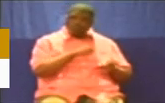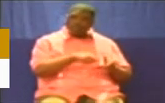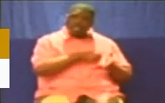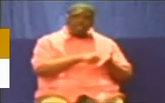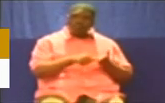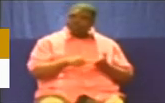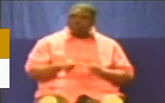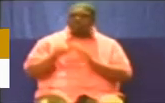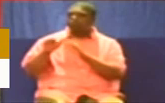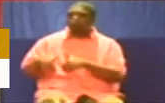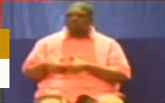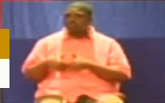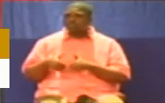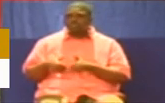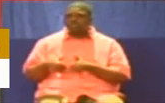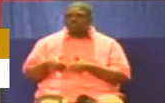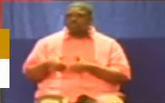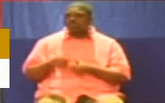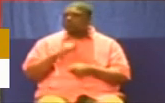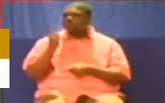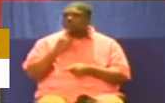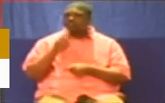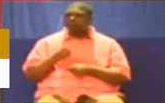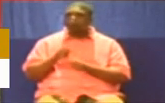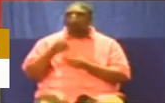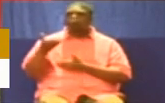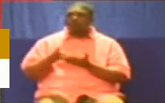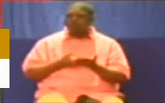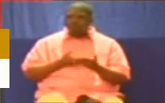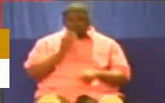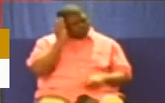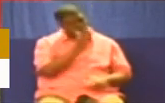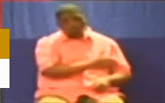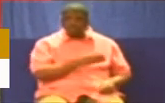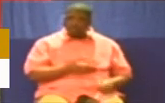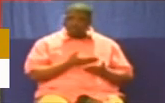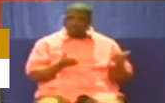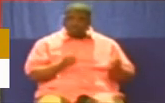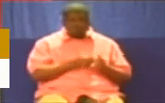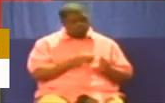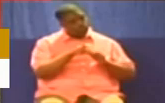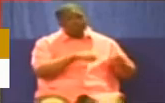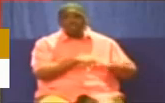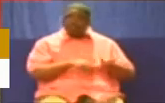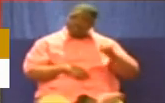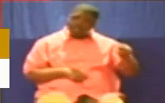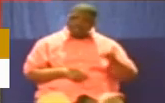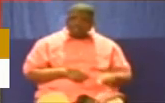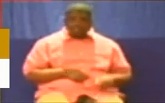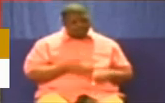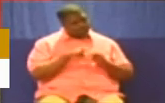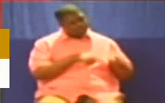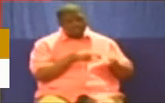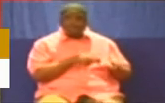bunge si wajibu hiyo barua moja kwa moja kwa mtu aliyeingia naye ni mikataba, kwa sababu ni swala la mikataba. Na mikataba wakati